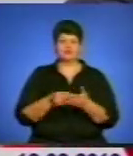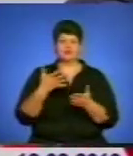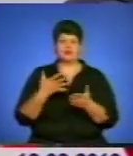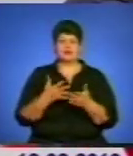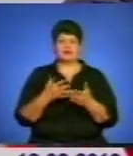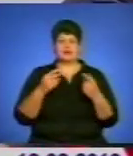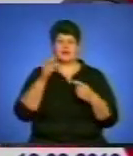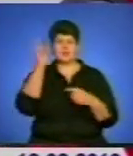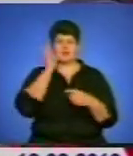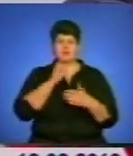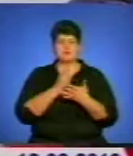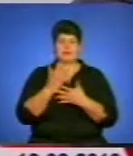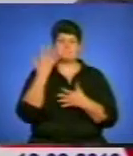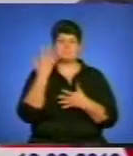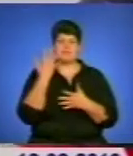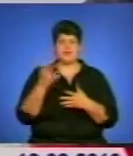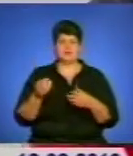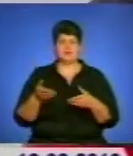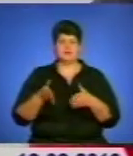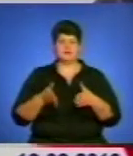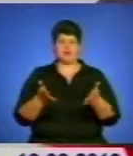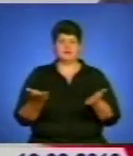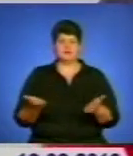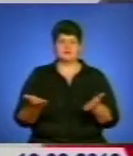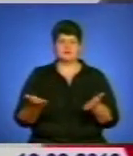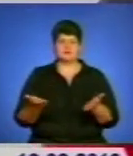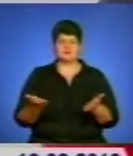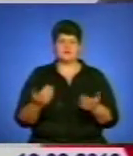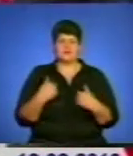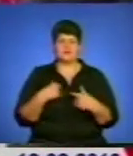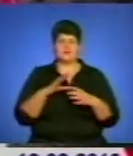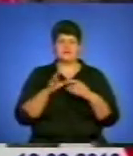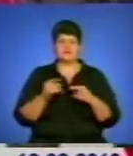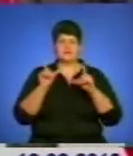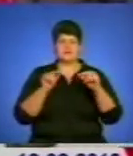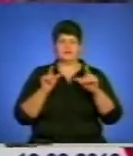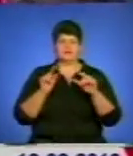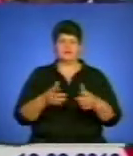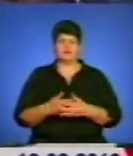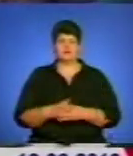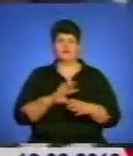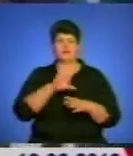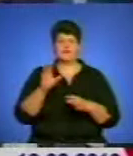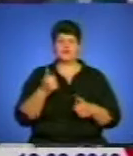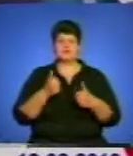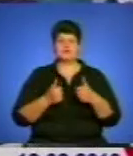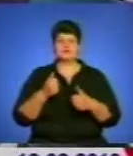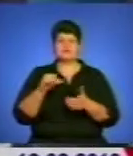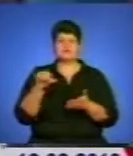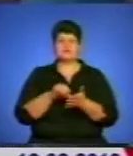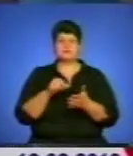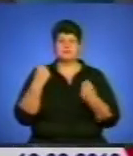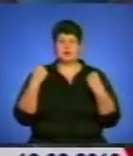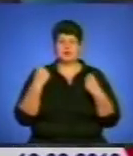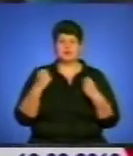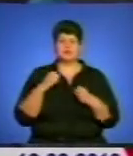трас, розумієте, який об'єм вони отримують? А ми практично все на виїзді. Всього змагалися понад 100 спортсменів із 4